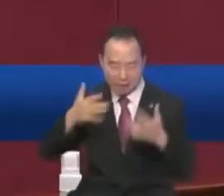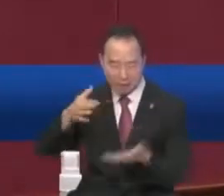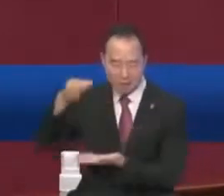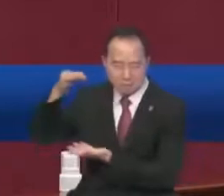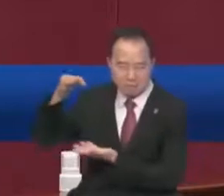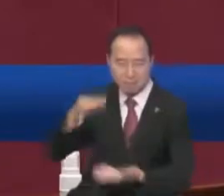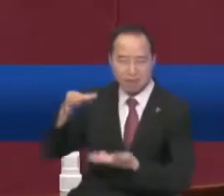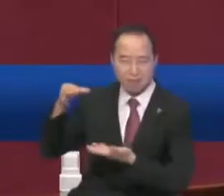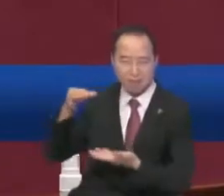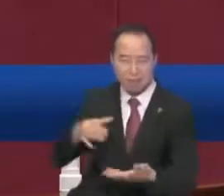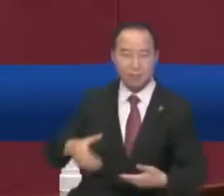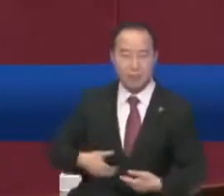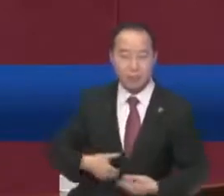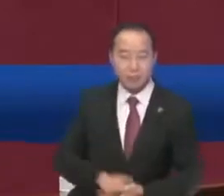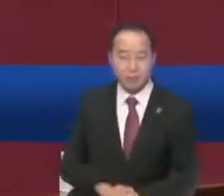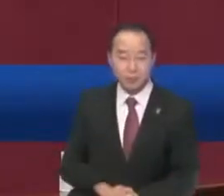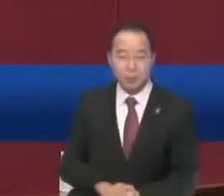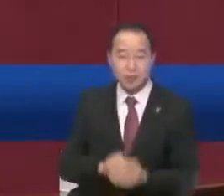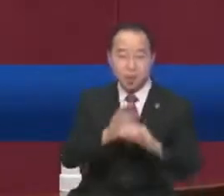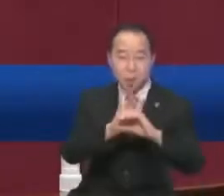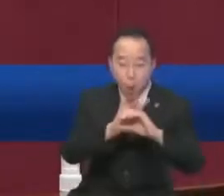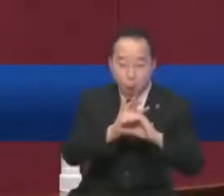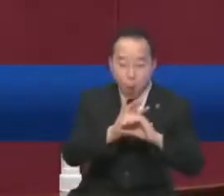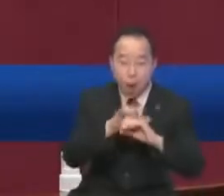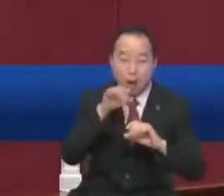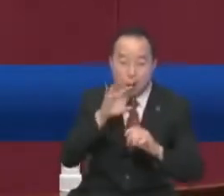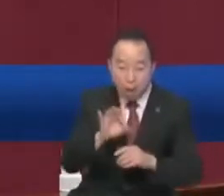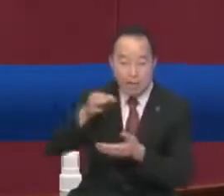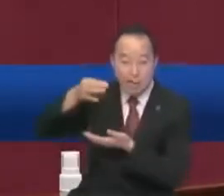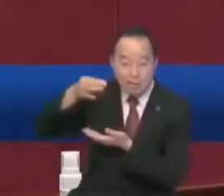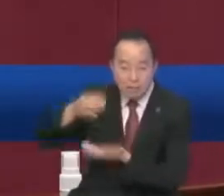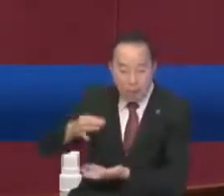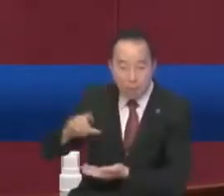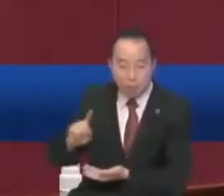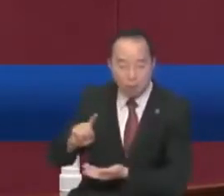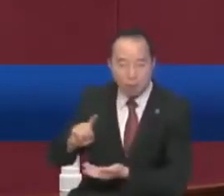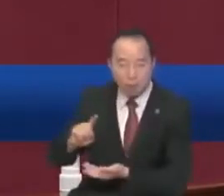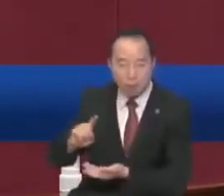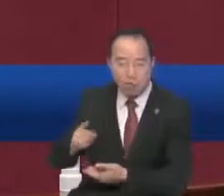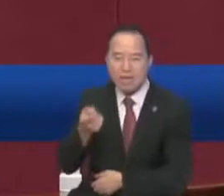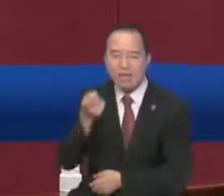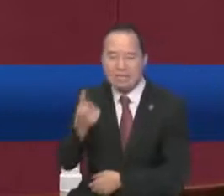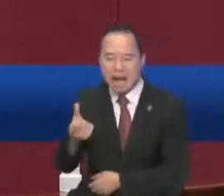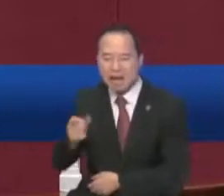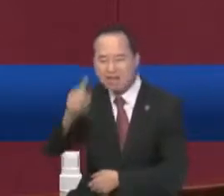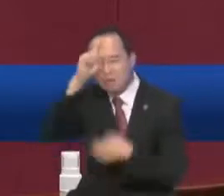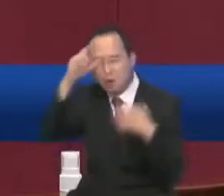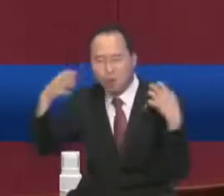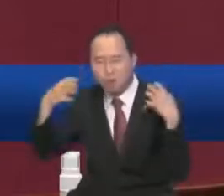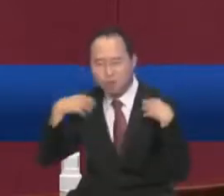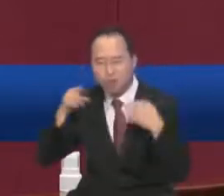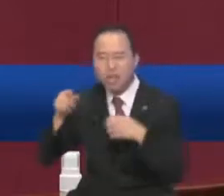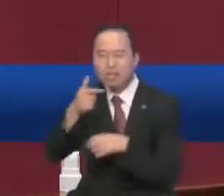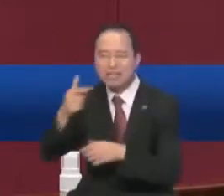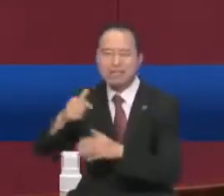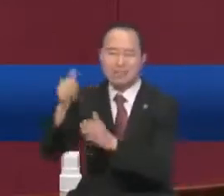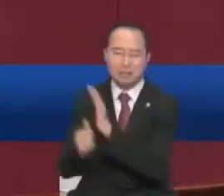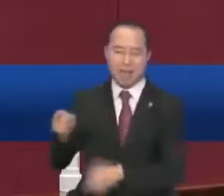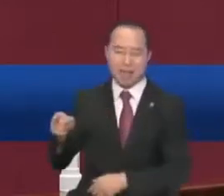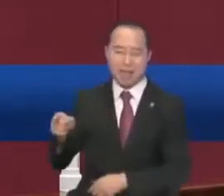합니다. 코로나19 재난은 작은 정부의 대실패를 보여준 사건이다.